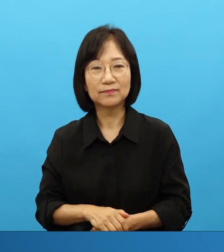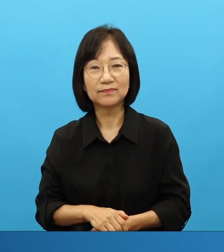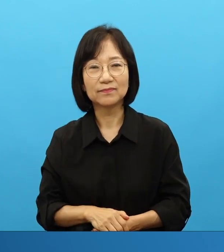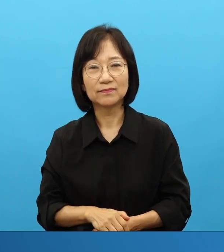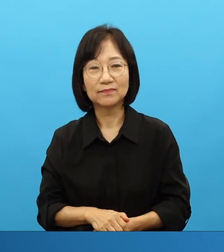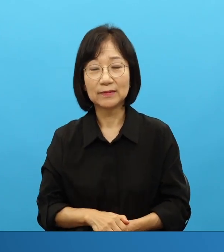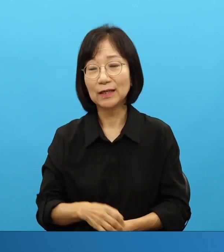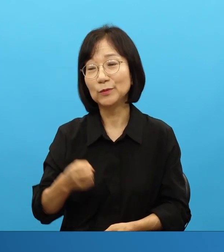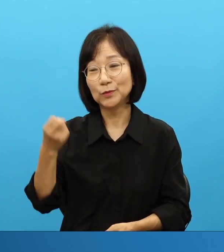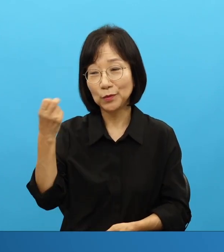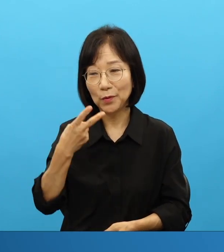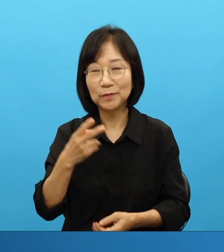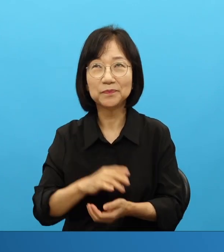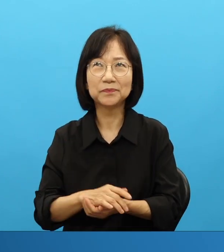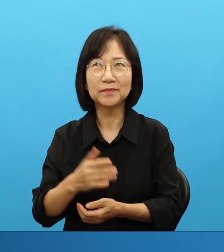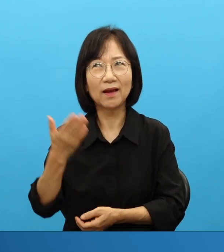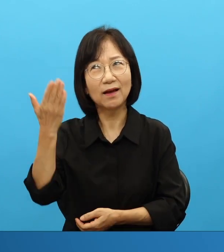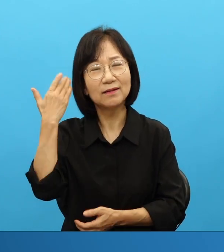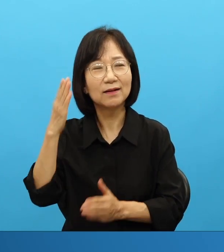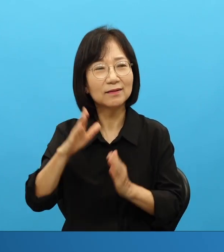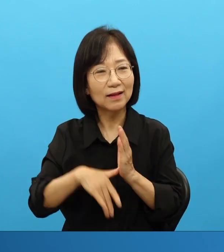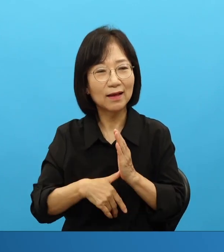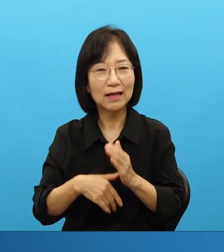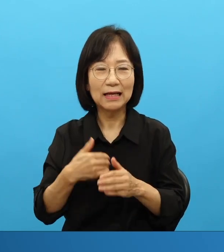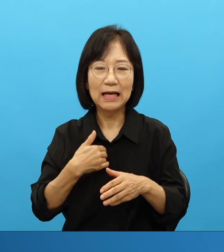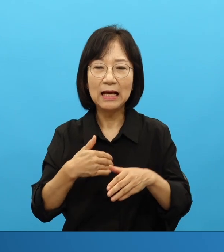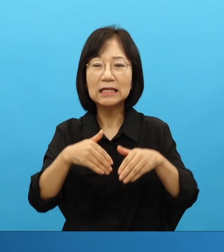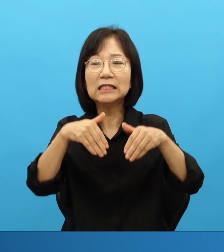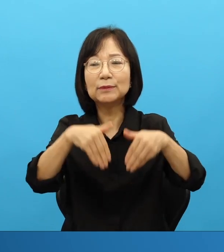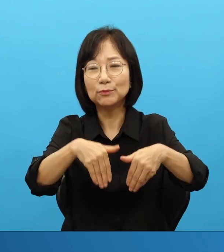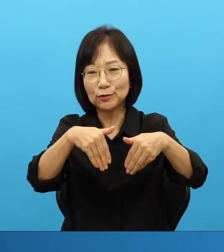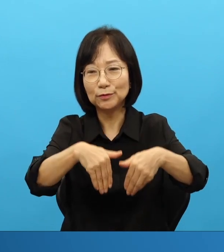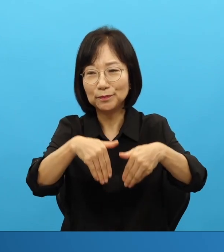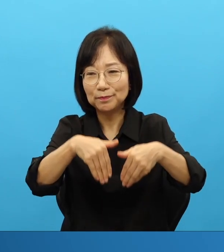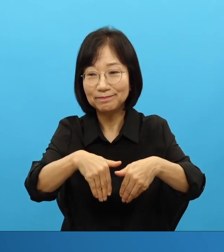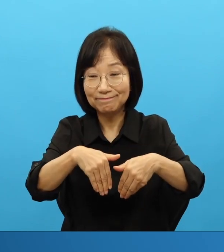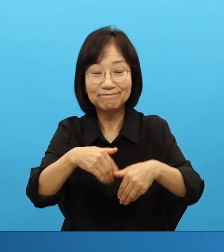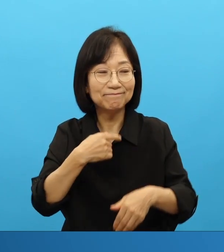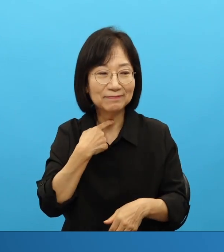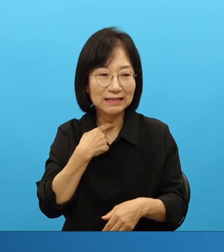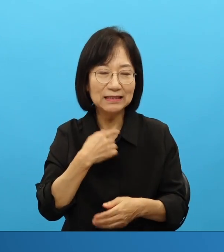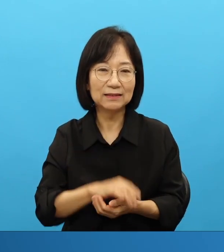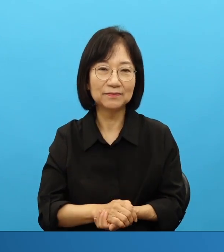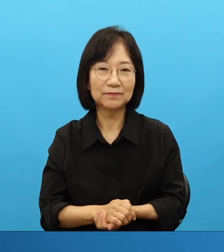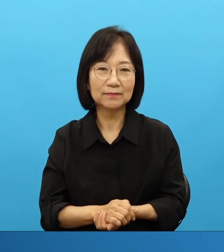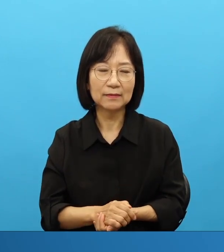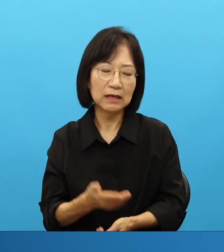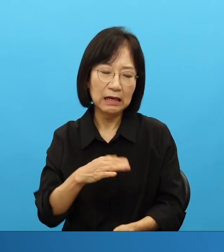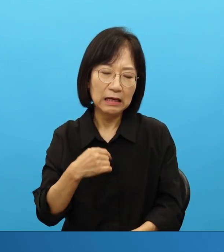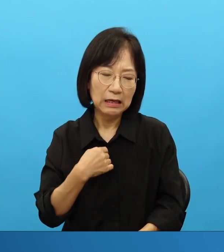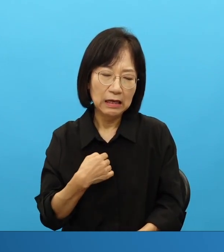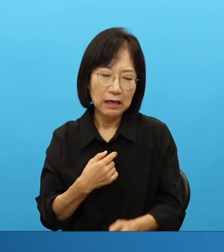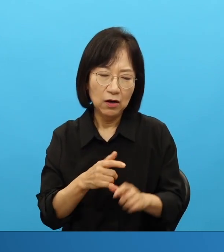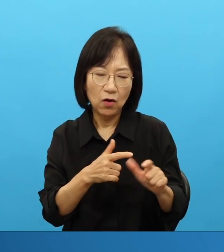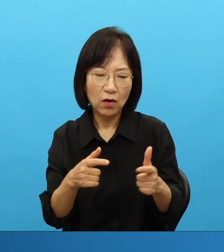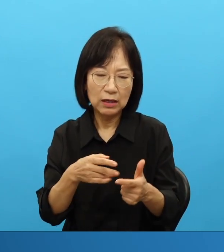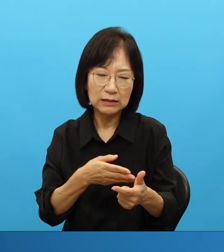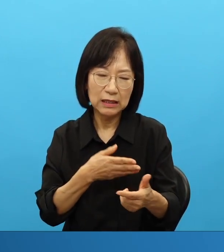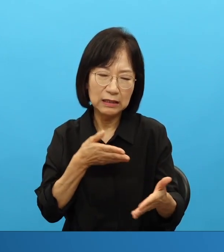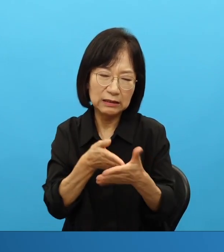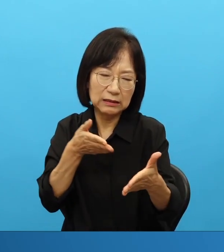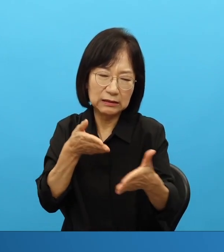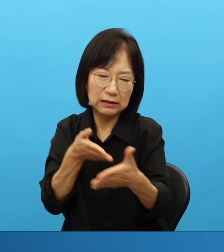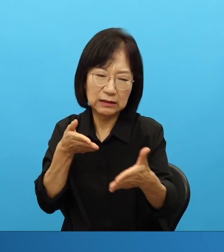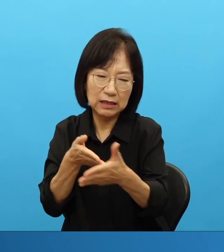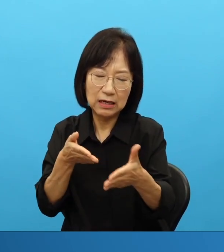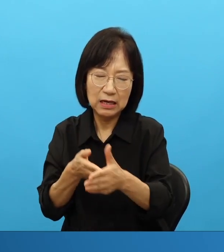내가 한번 심부름을 했는데 저는 너무 뭐가 왜 안 될까 이런 상황이었어요. And once I happened to be running an